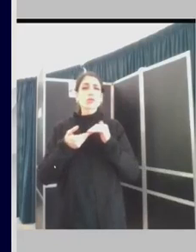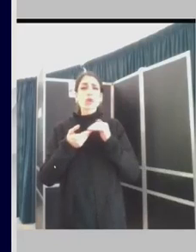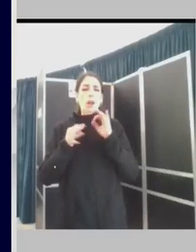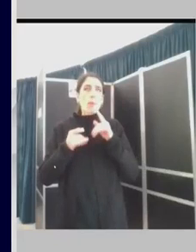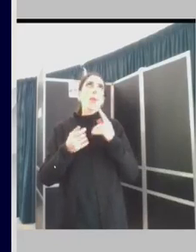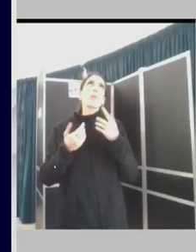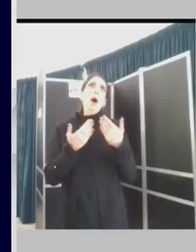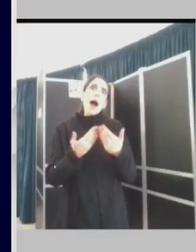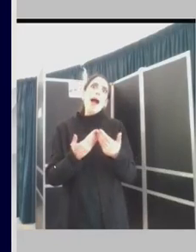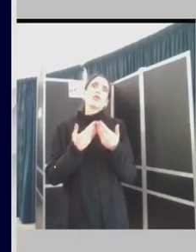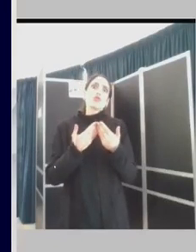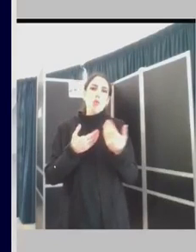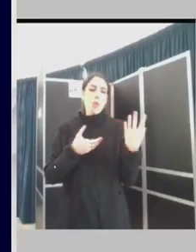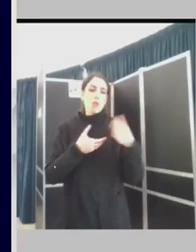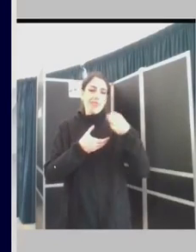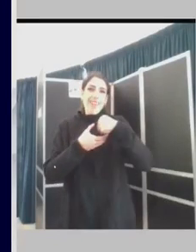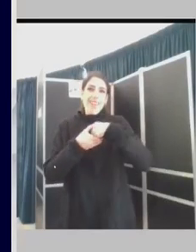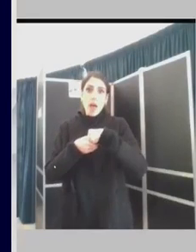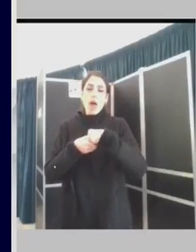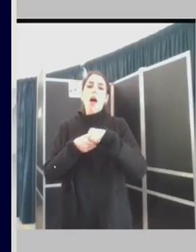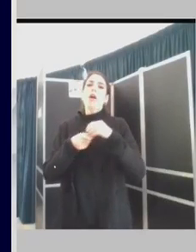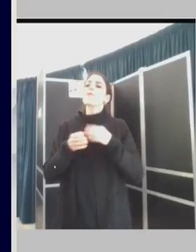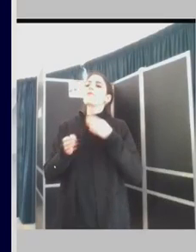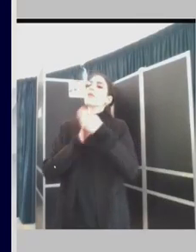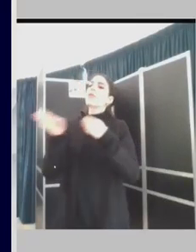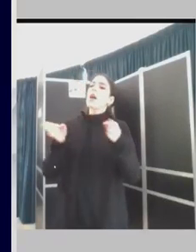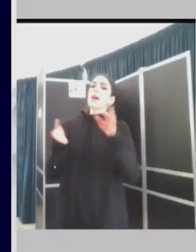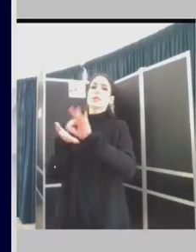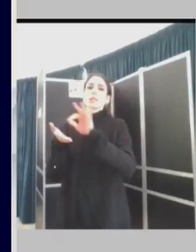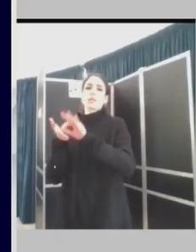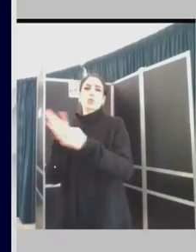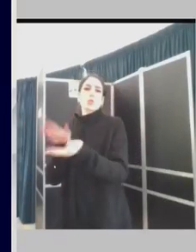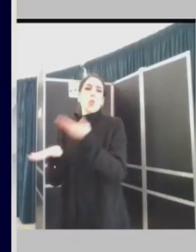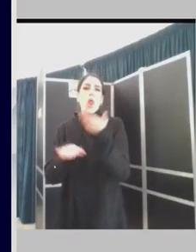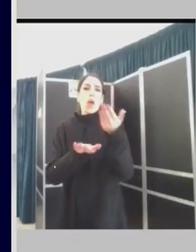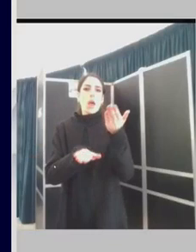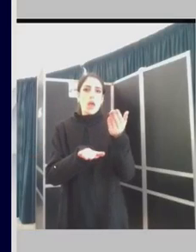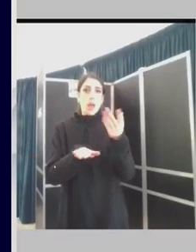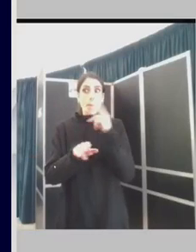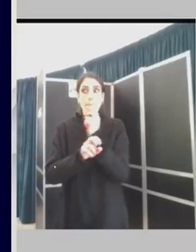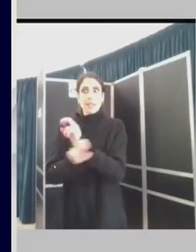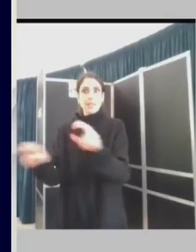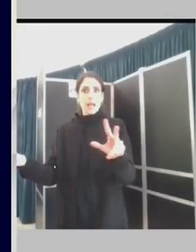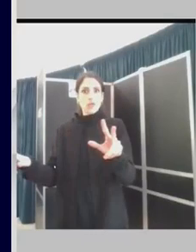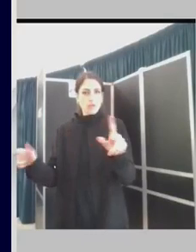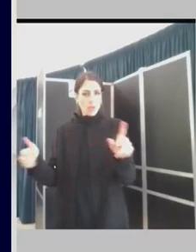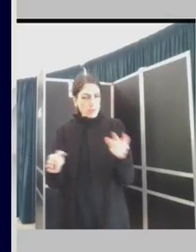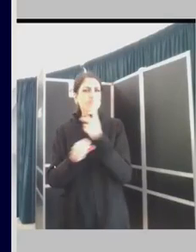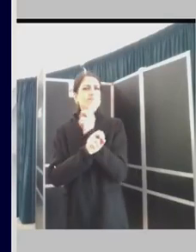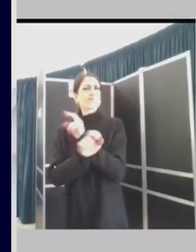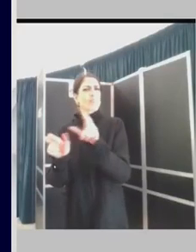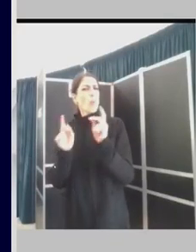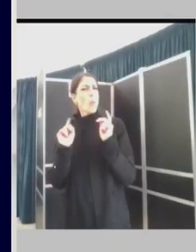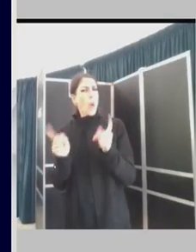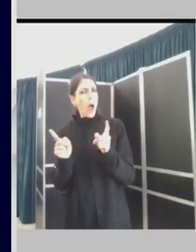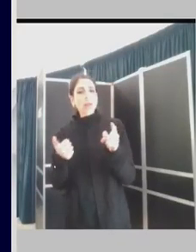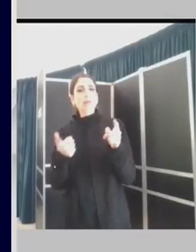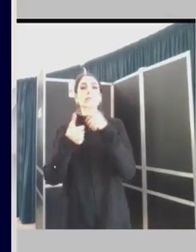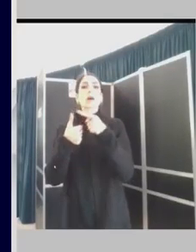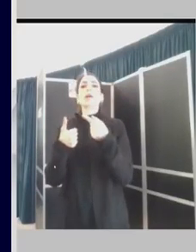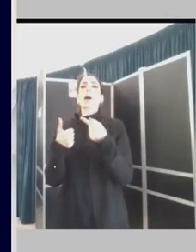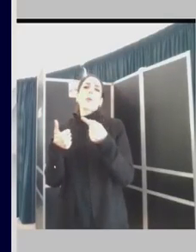messaggi? Oltre al soccorso, l'educazione al soccorso, portiamo l'educazione stradale, 3.200 incidenti